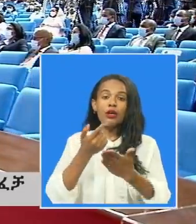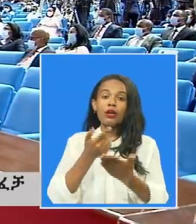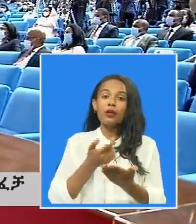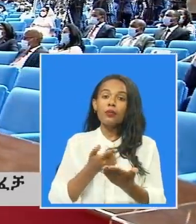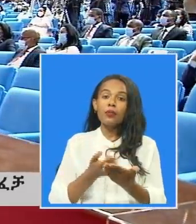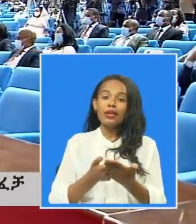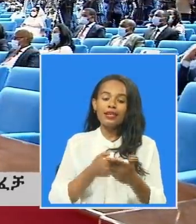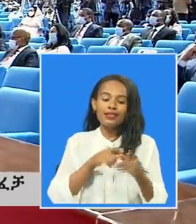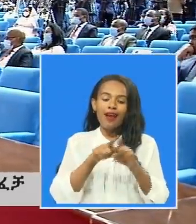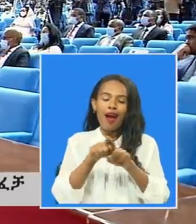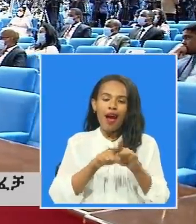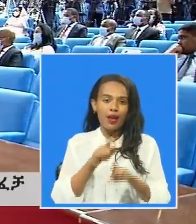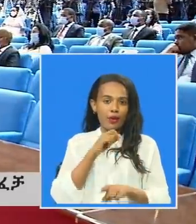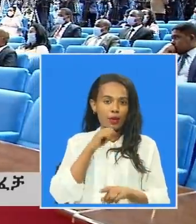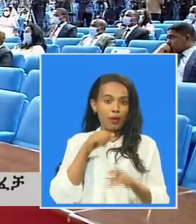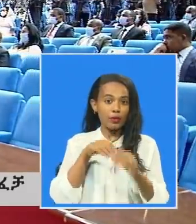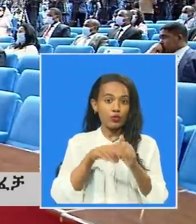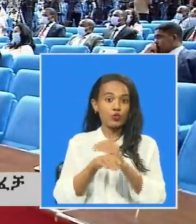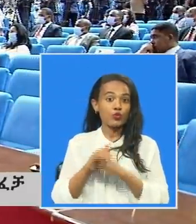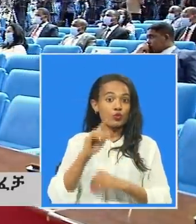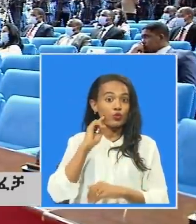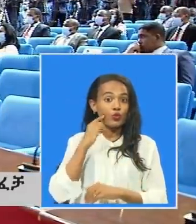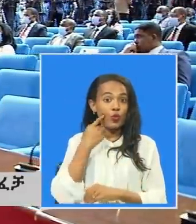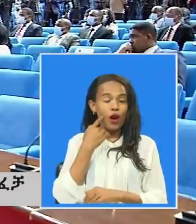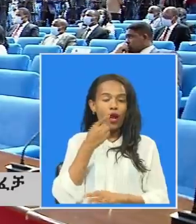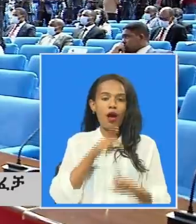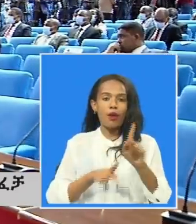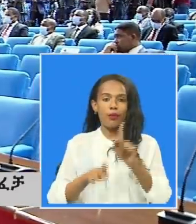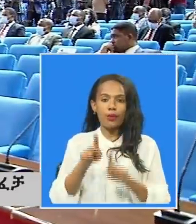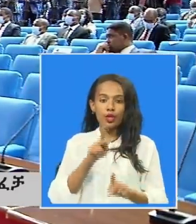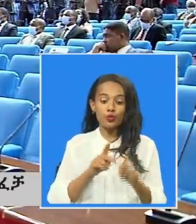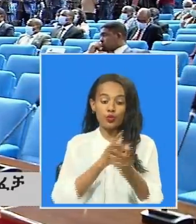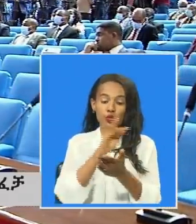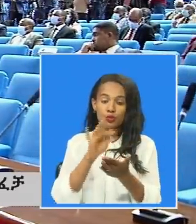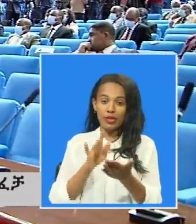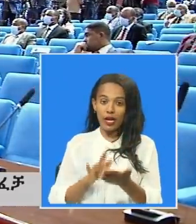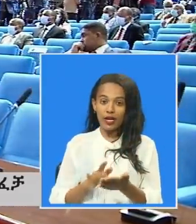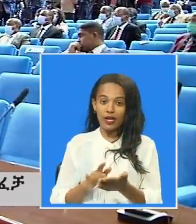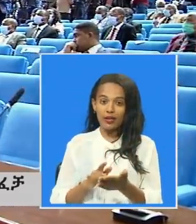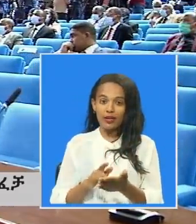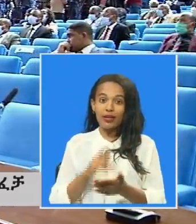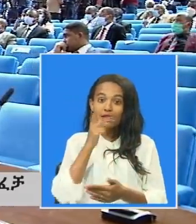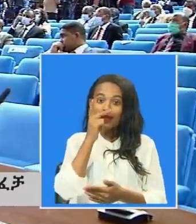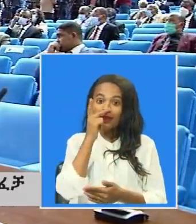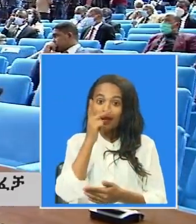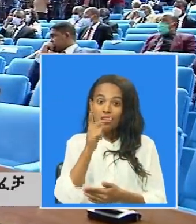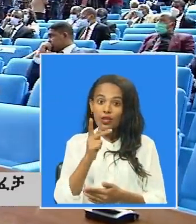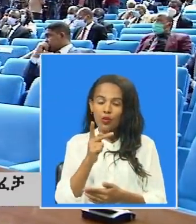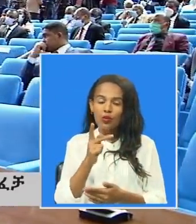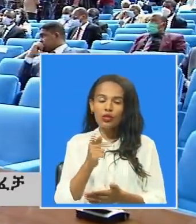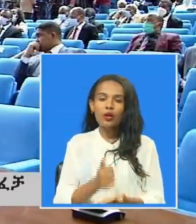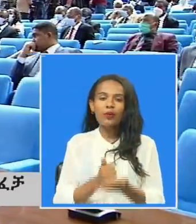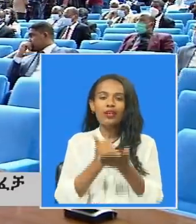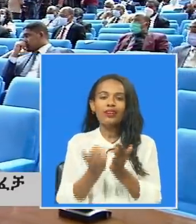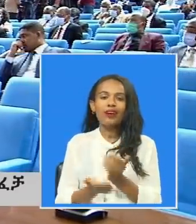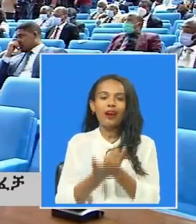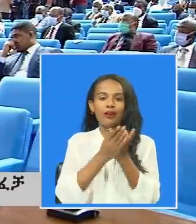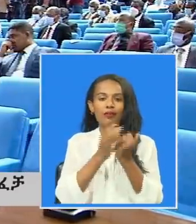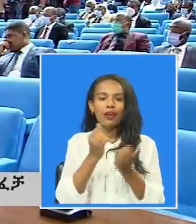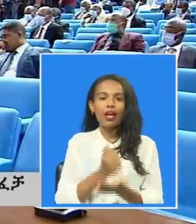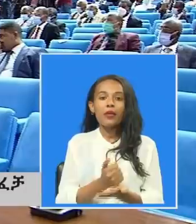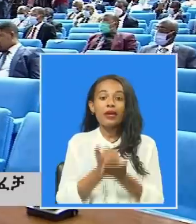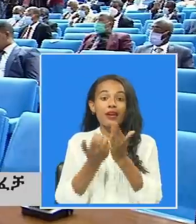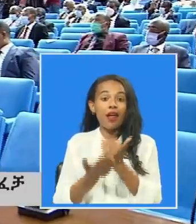በእነዚህ አለመግባባቶች ውስጥ እንኳን በህዝቦች መካከል የተስተዋለው የመደጋገፍና